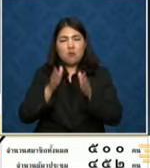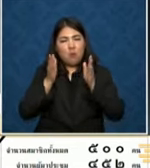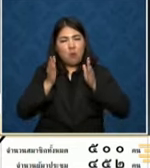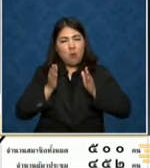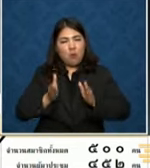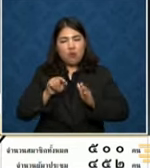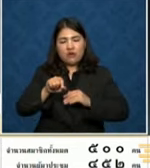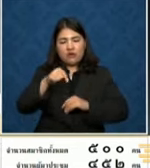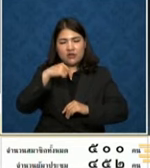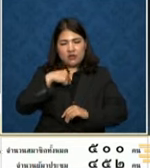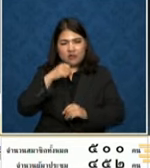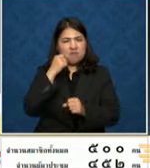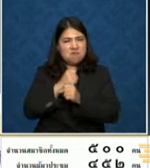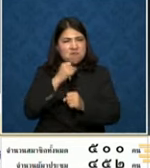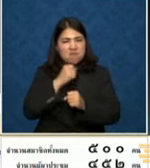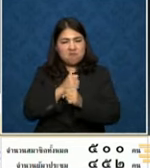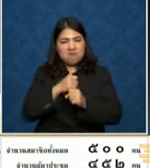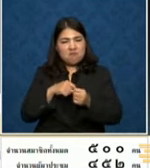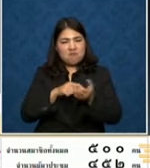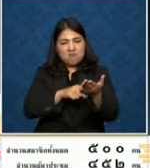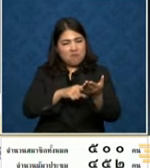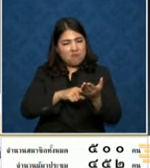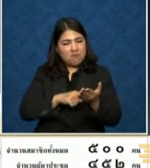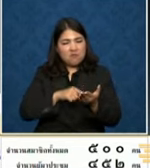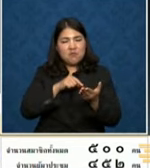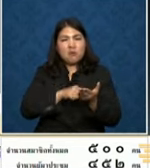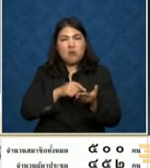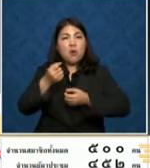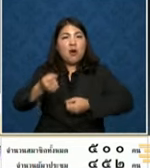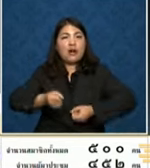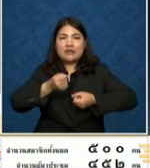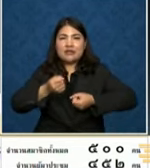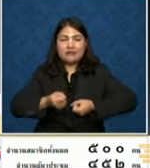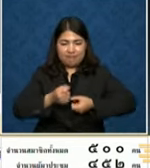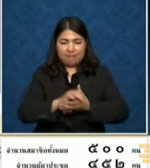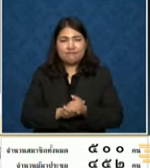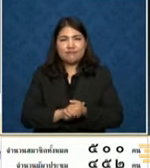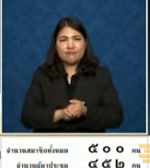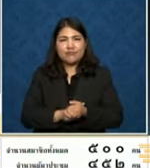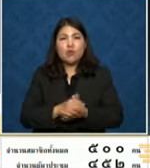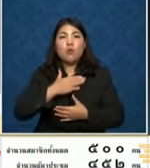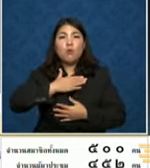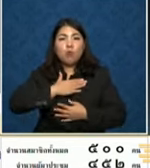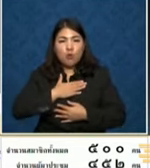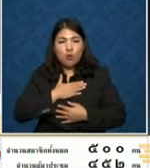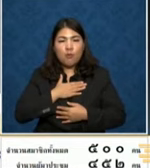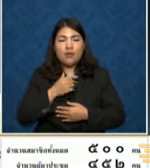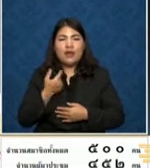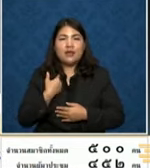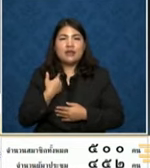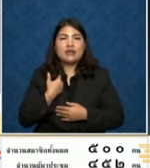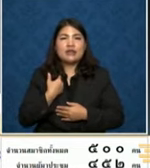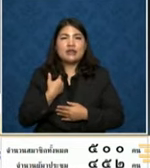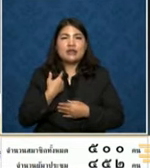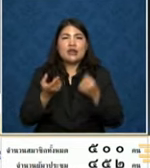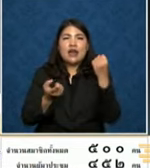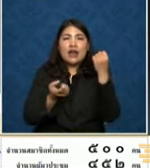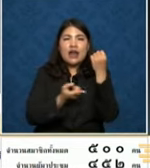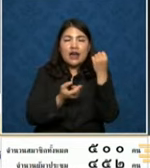ร่วมประวัติศาสตร์ที่ได้ถือนะครับโฉนดเพื่อการเกษตรผมไปกับท่านกำนันนิพนธ์บึง